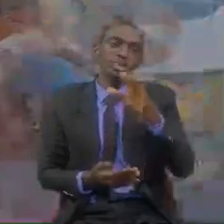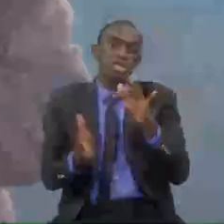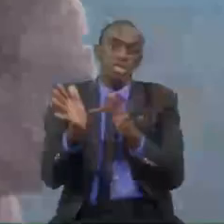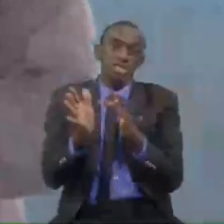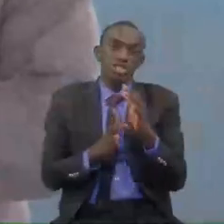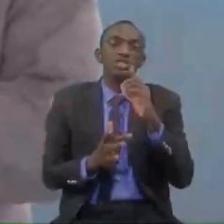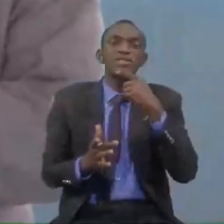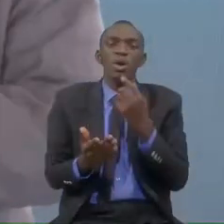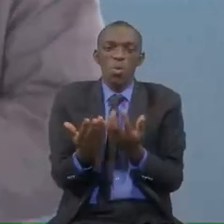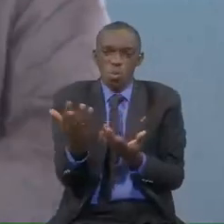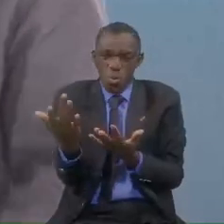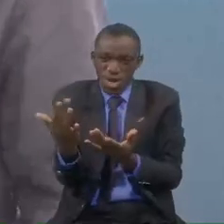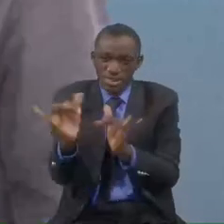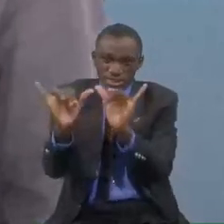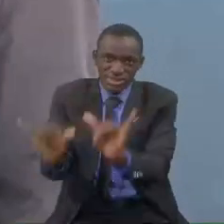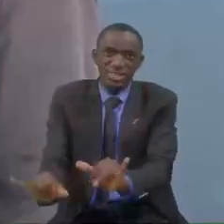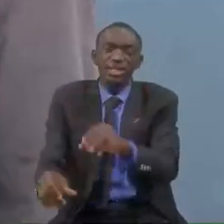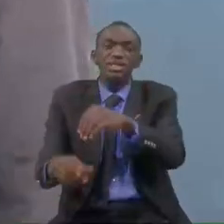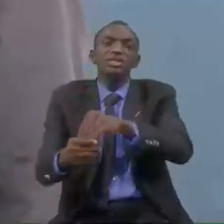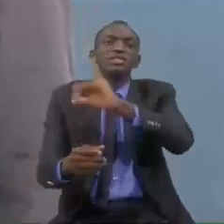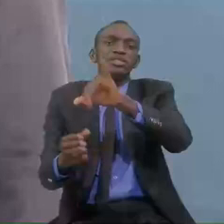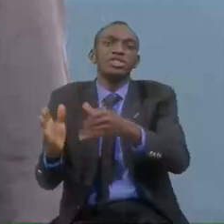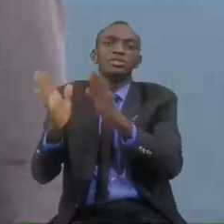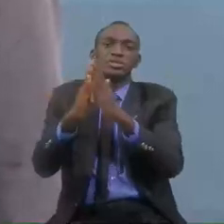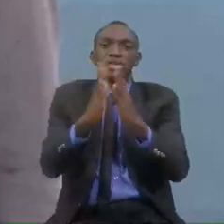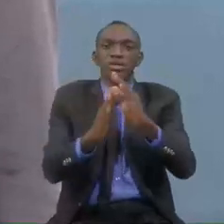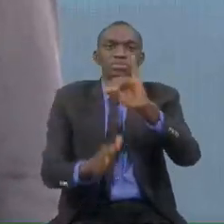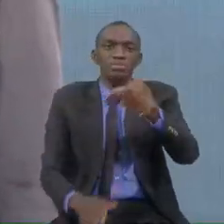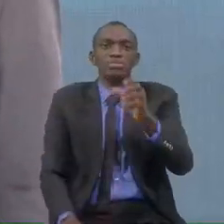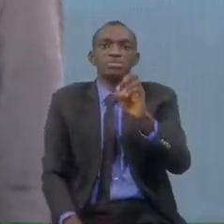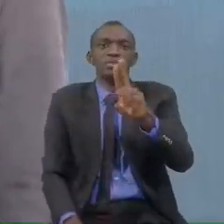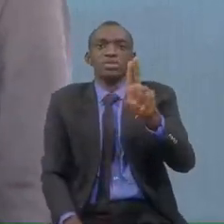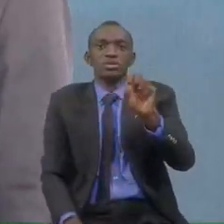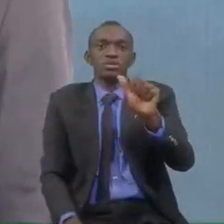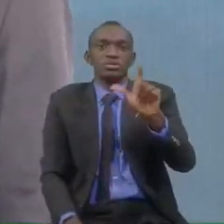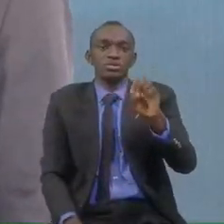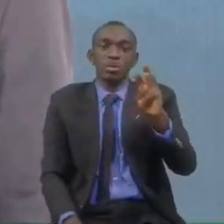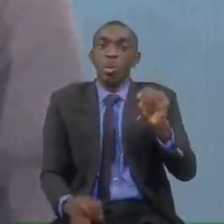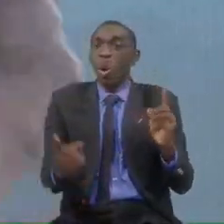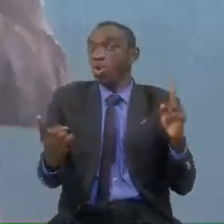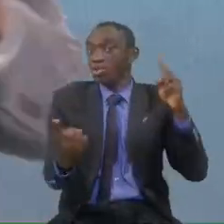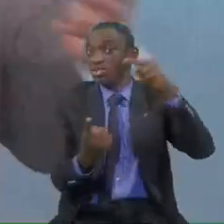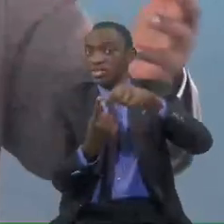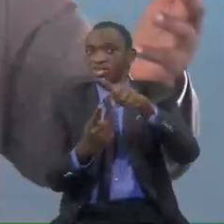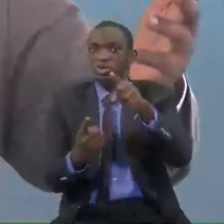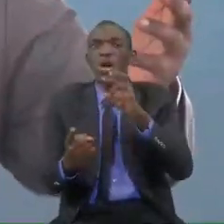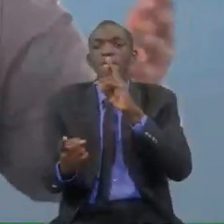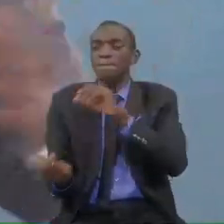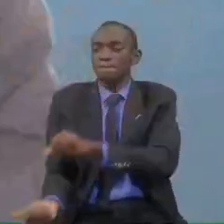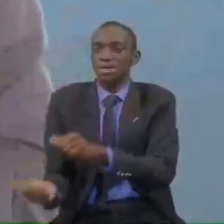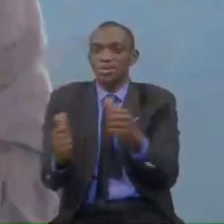Jésus a dit, attendez à Jérusalem jusqu'à ce que vous soyez revêtus de la puissance d'en